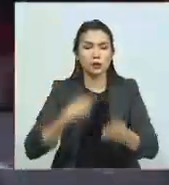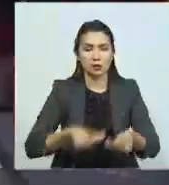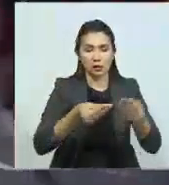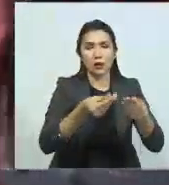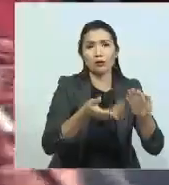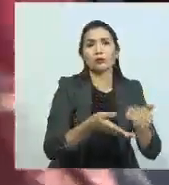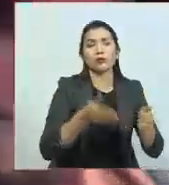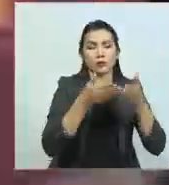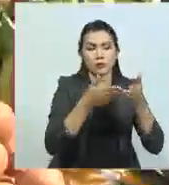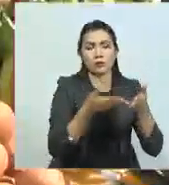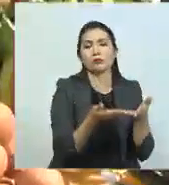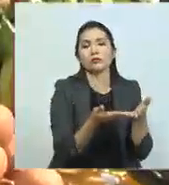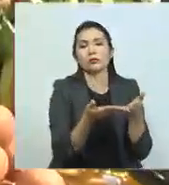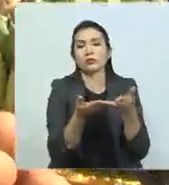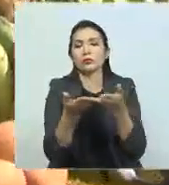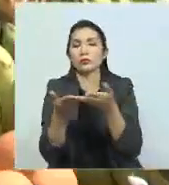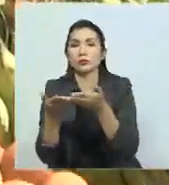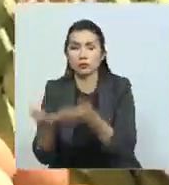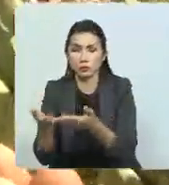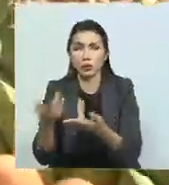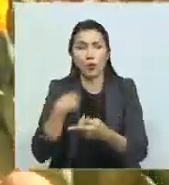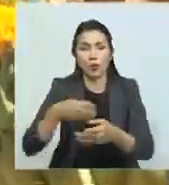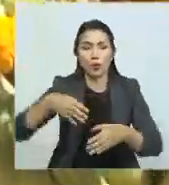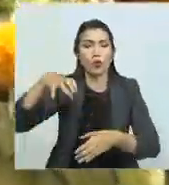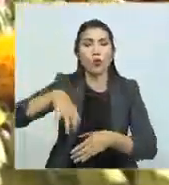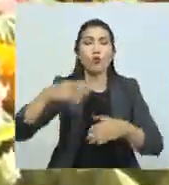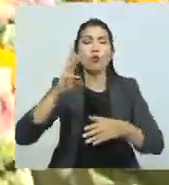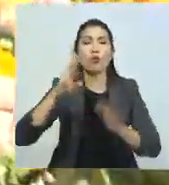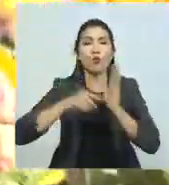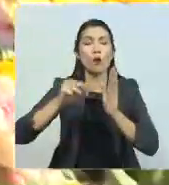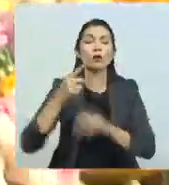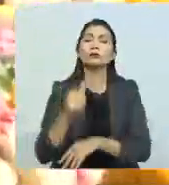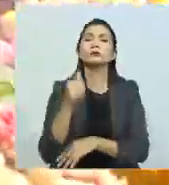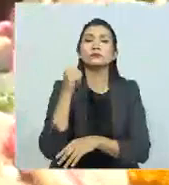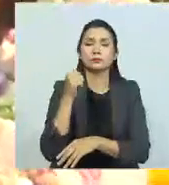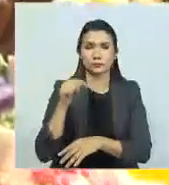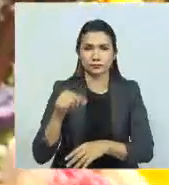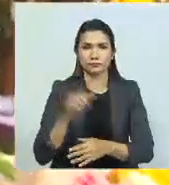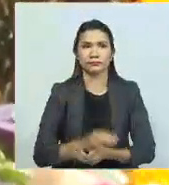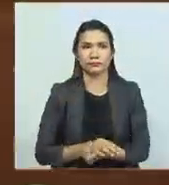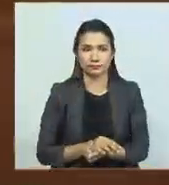กรุงธนบุรีศรีมหาสมุทรหรือณพระราชวังเดิมกรุงธนบุรีต่อไปครับ